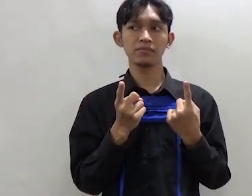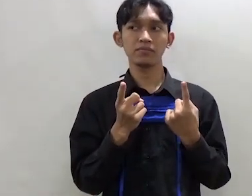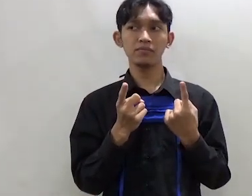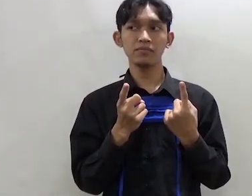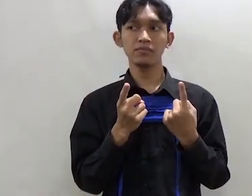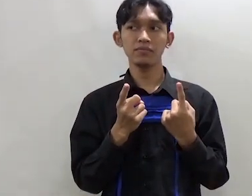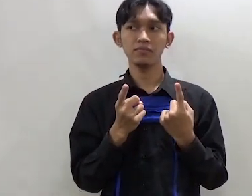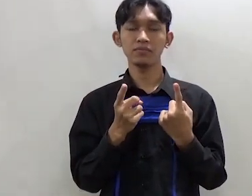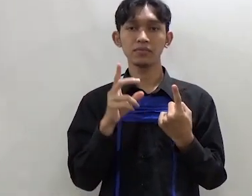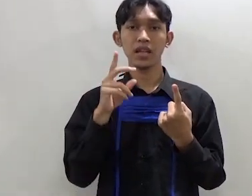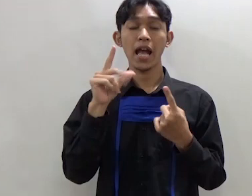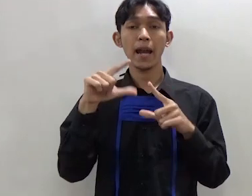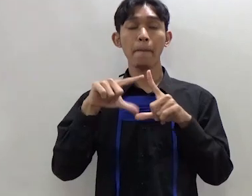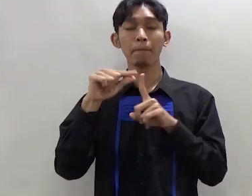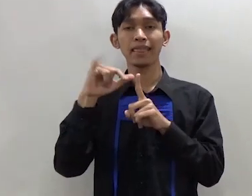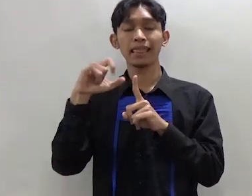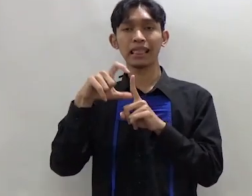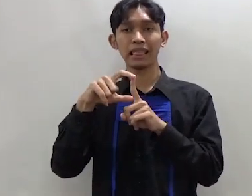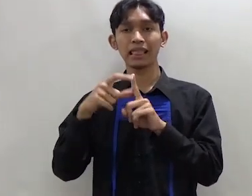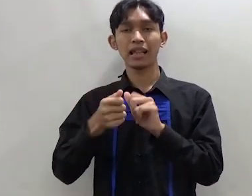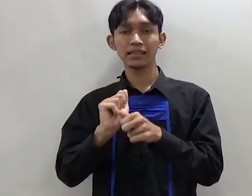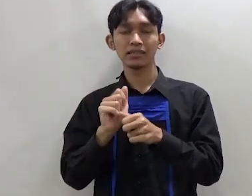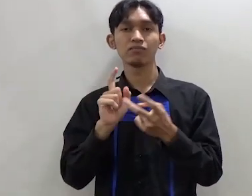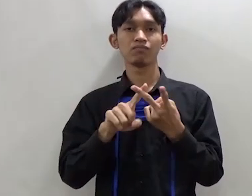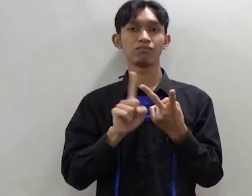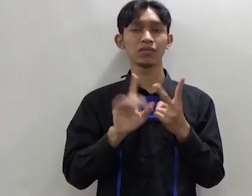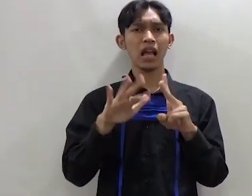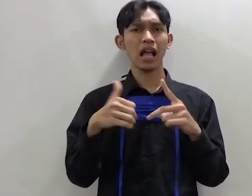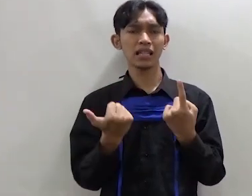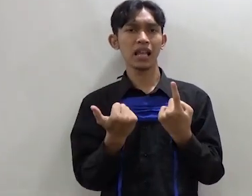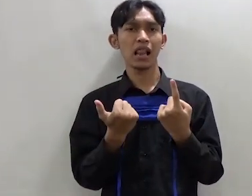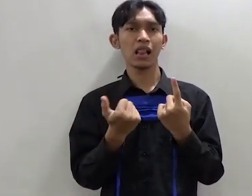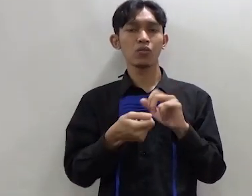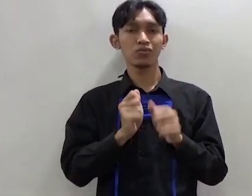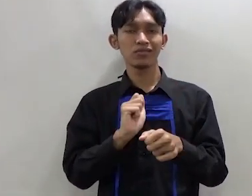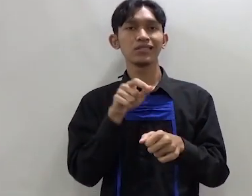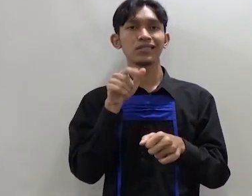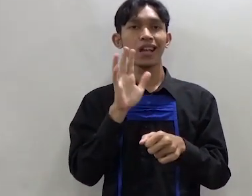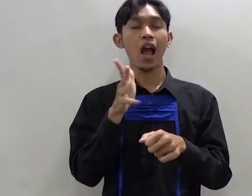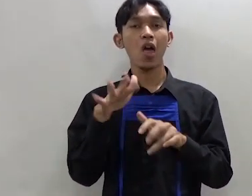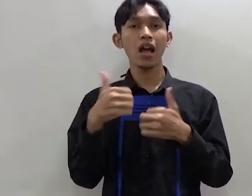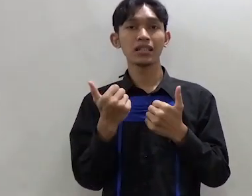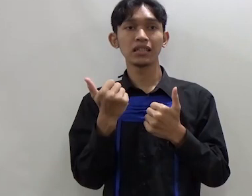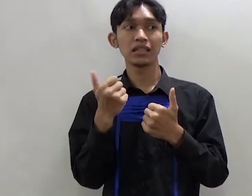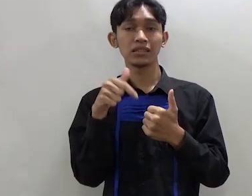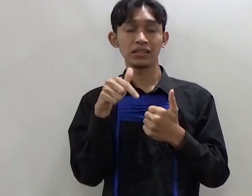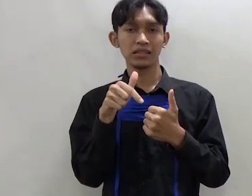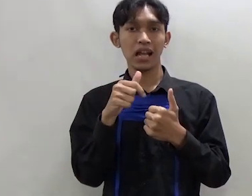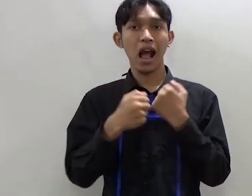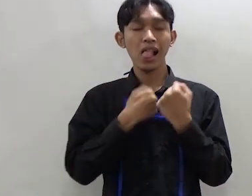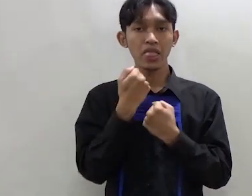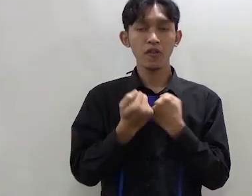Yang kedua, saya informasikan juga terkait dengan update data hasil rapid test kabupaten kota sampai dengan